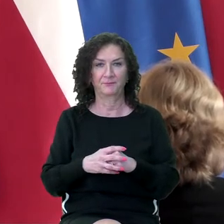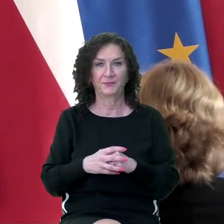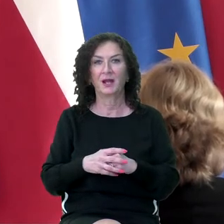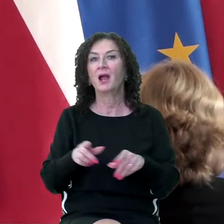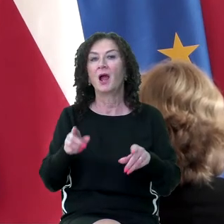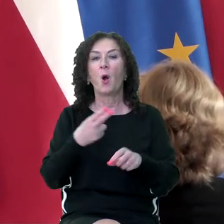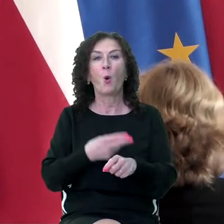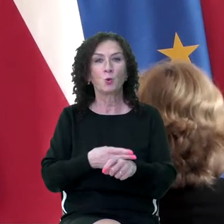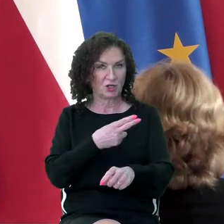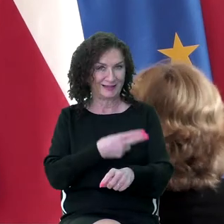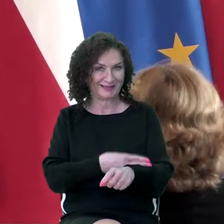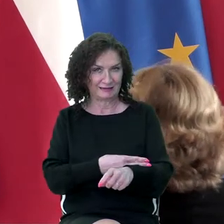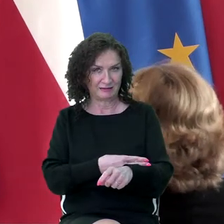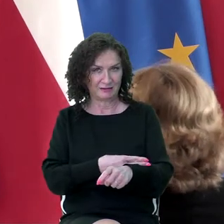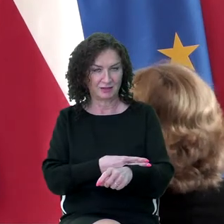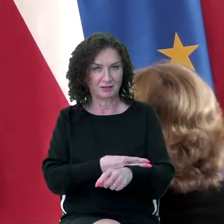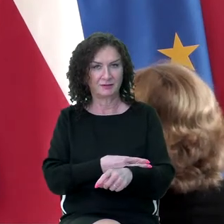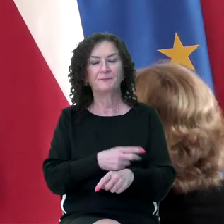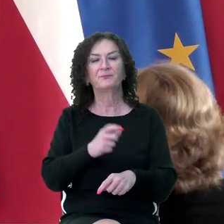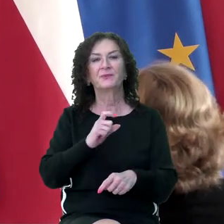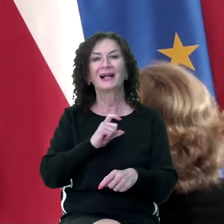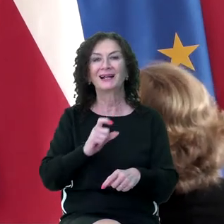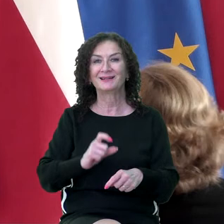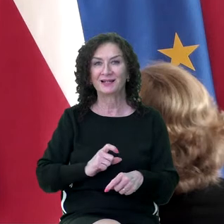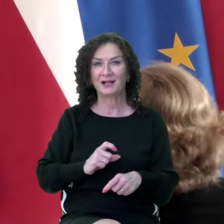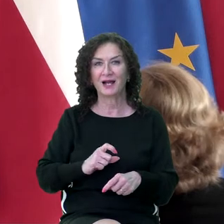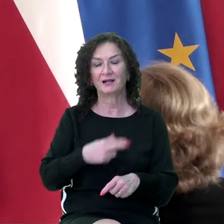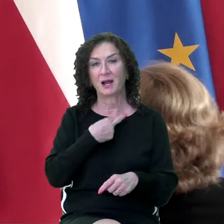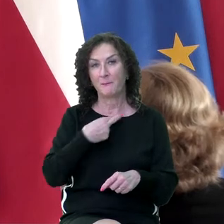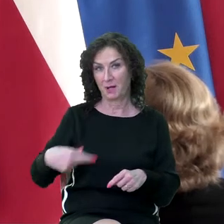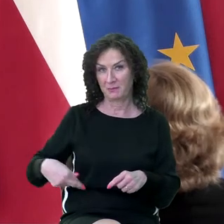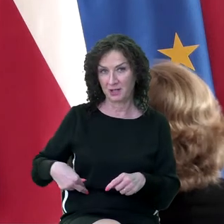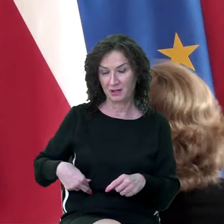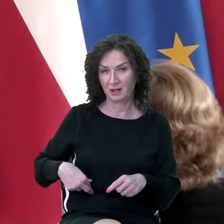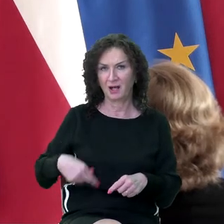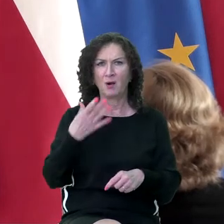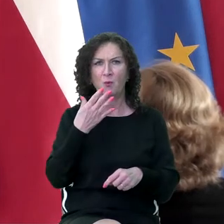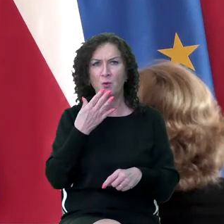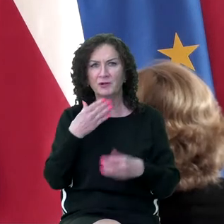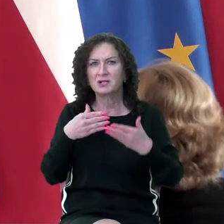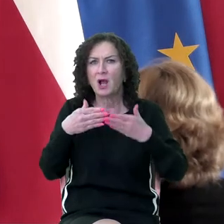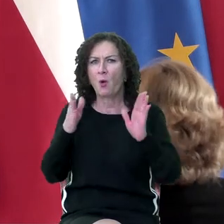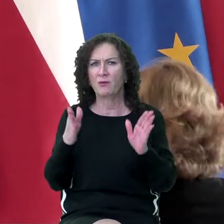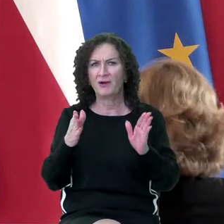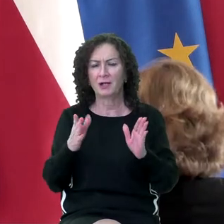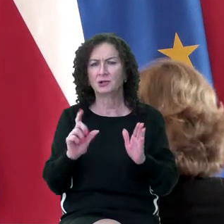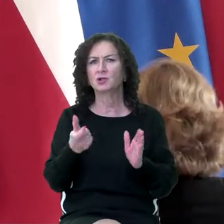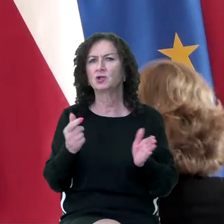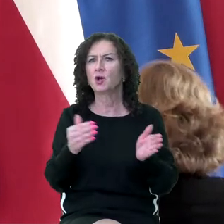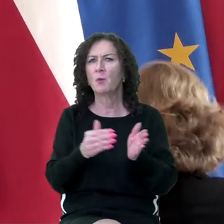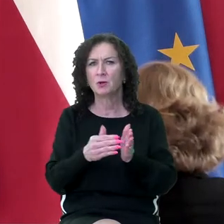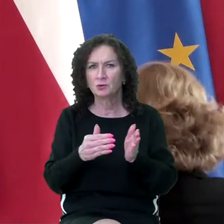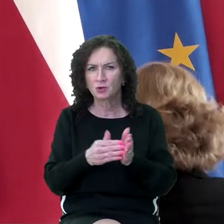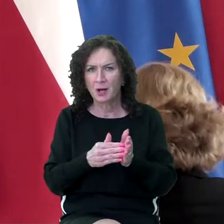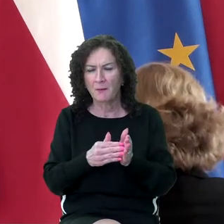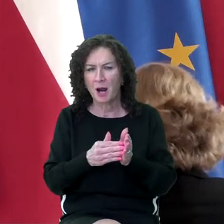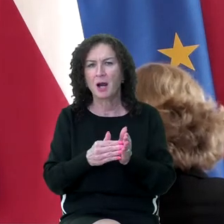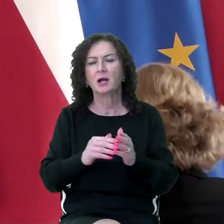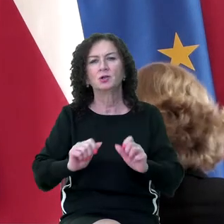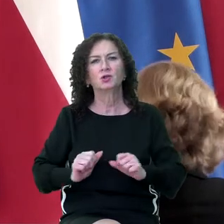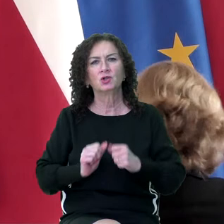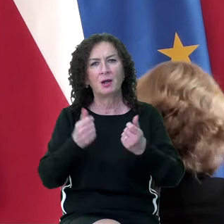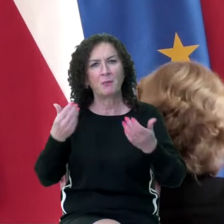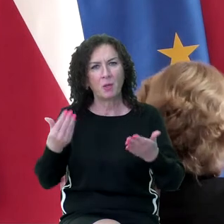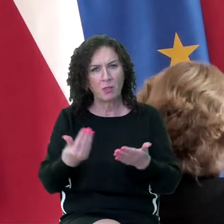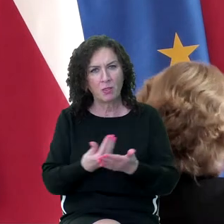premiera, jak i w innych urzędach, mówiący otwarcie o tym, przed jakimi wyzwaniami stajemy w wdrażaniu nowych rozwiązań u nas